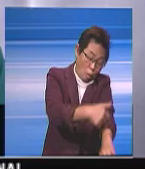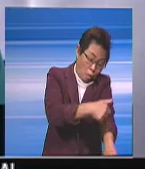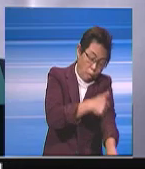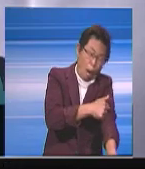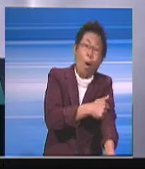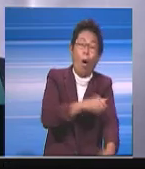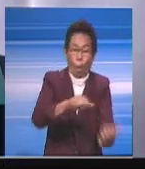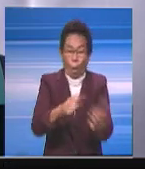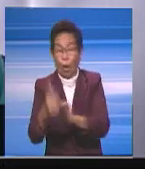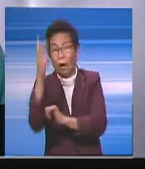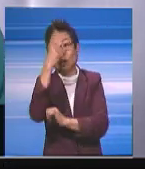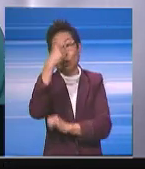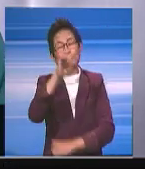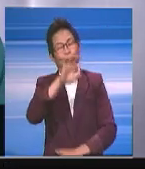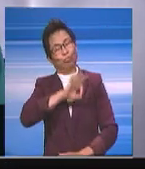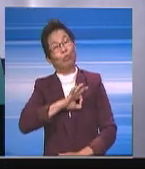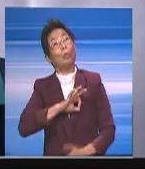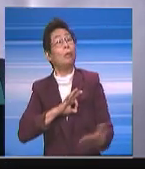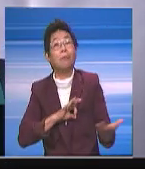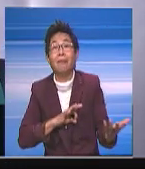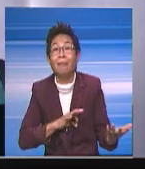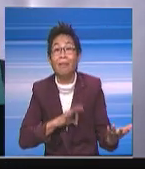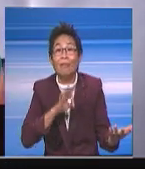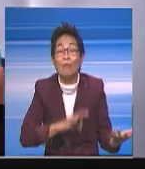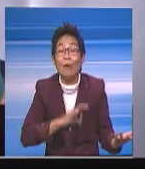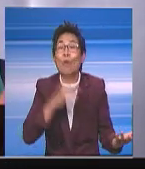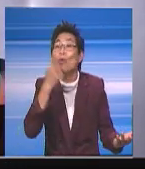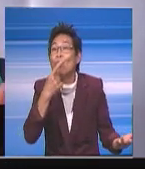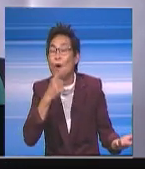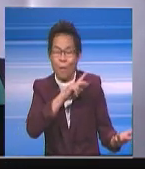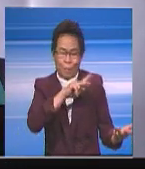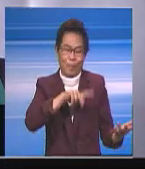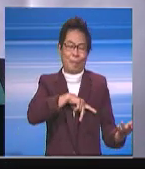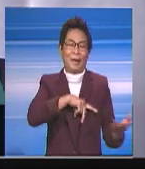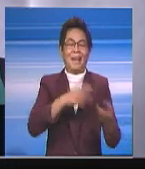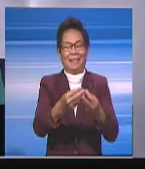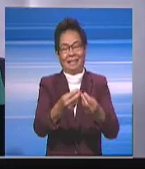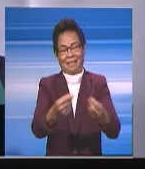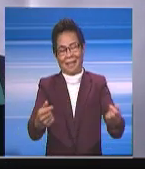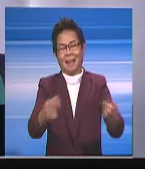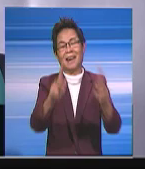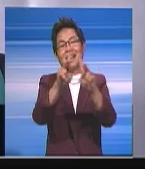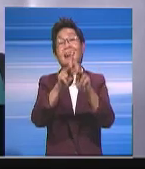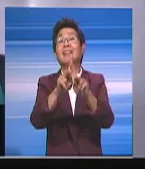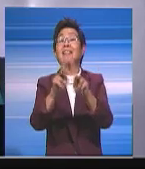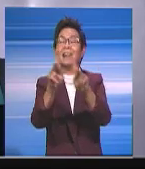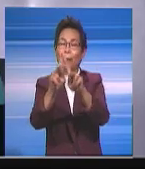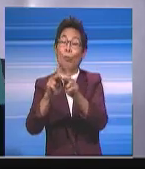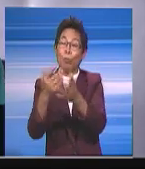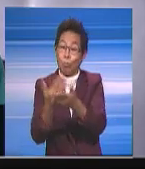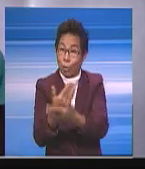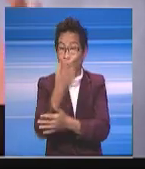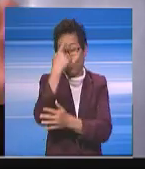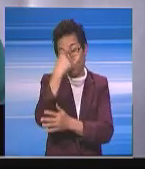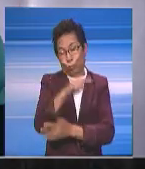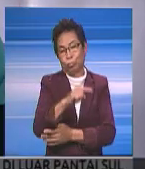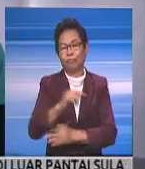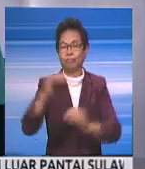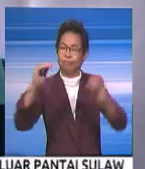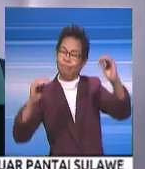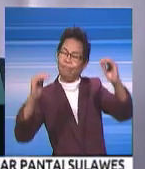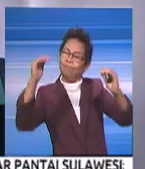mendatangkan manfaat kepada pemilik tanah di kawasan Kampung Baru untuk